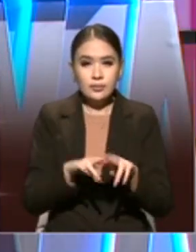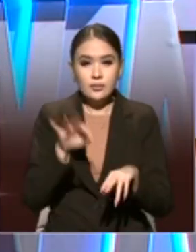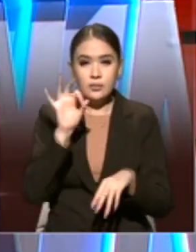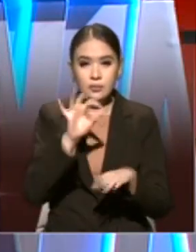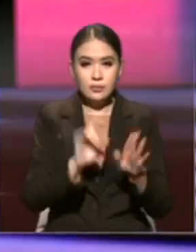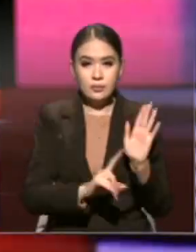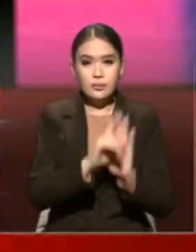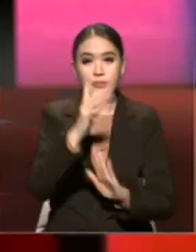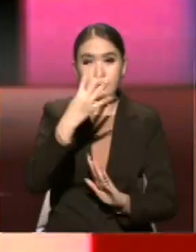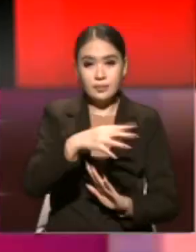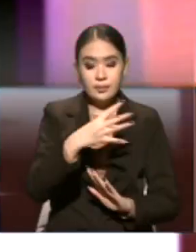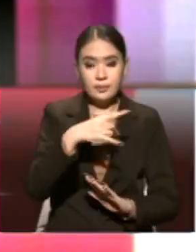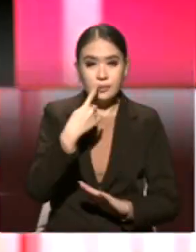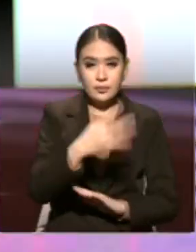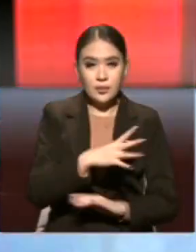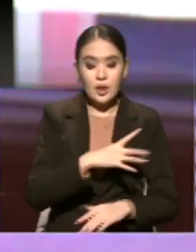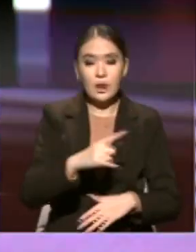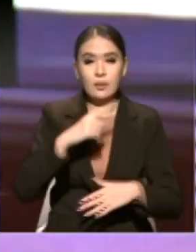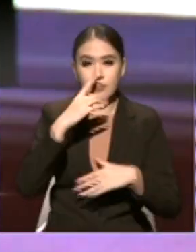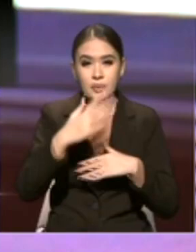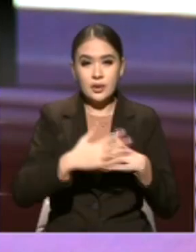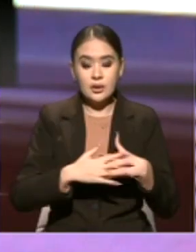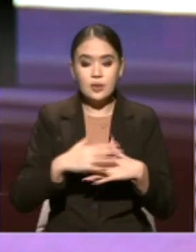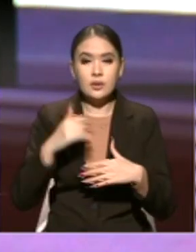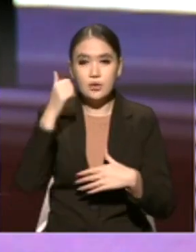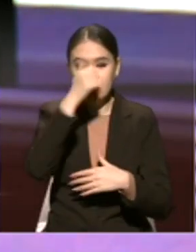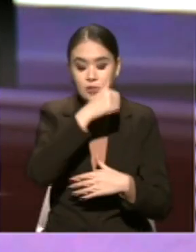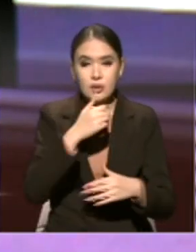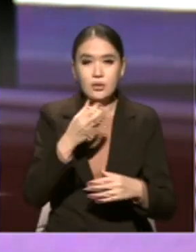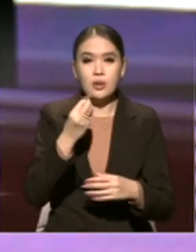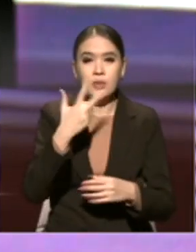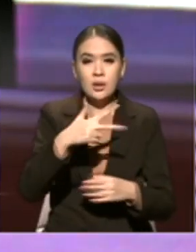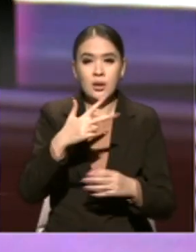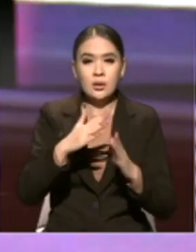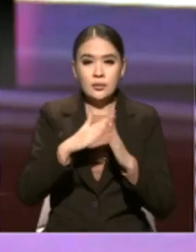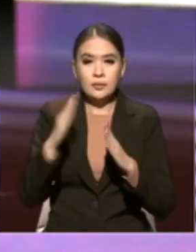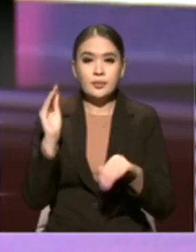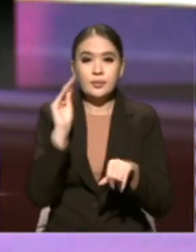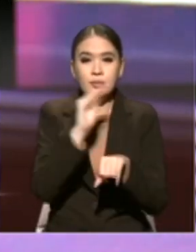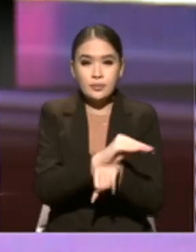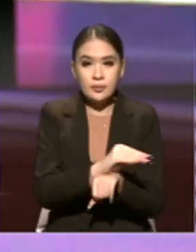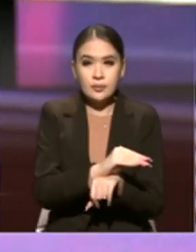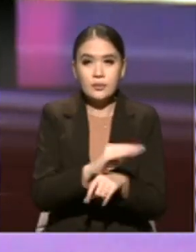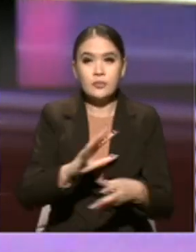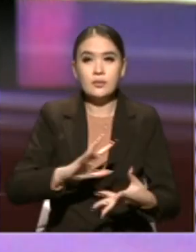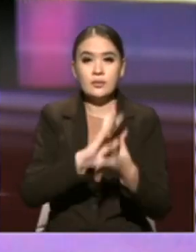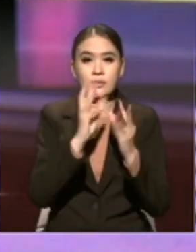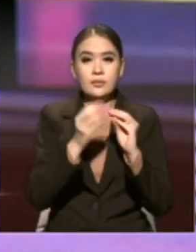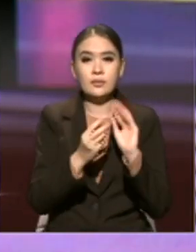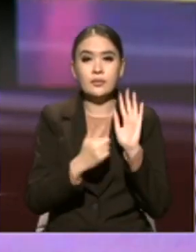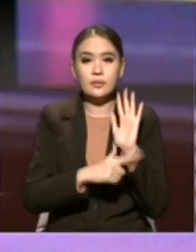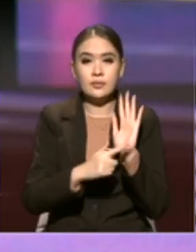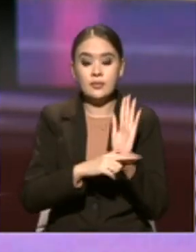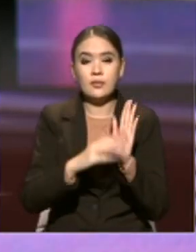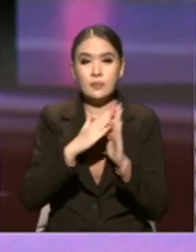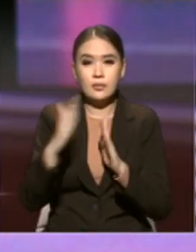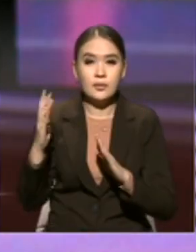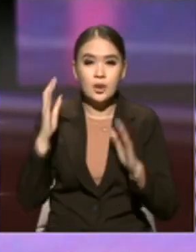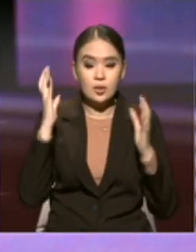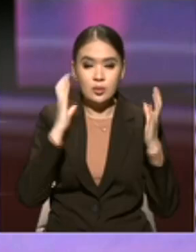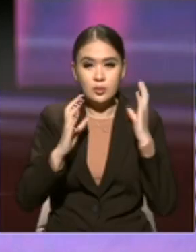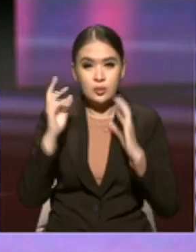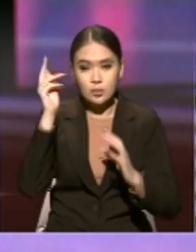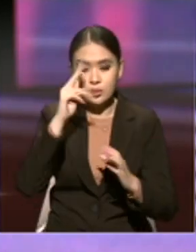университет дедік. Және биылғы жылы олардың қатары тағы да 30-дан астам университет қосылды. Сөйтіп 70-тен аса қазір өзінде жоғары оқу